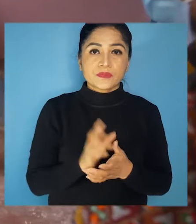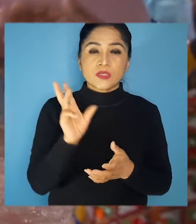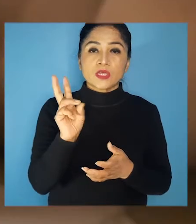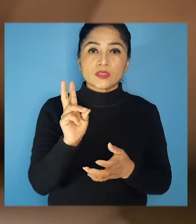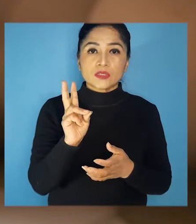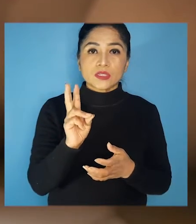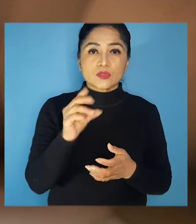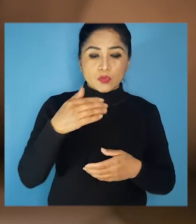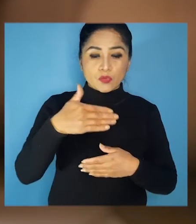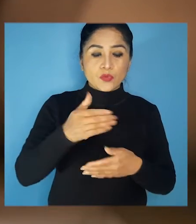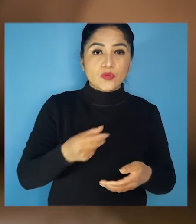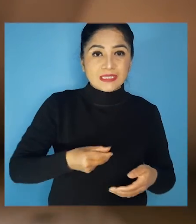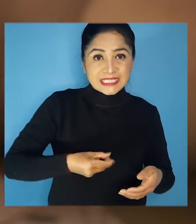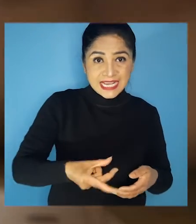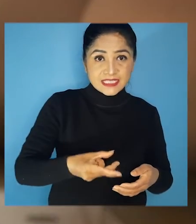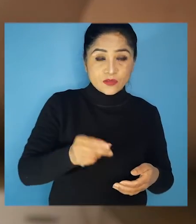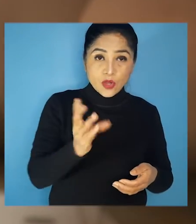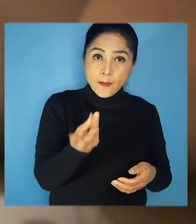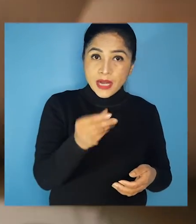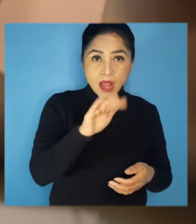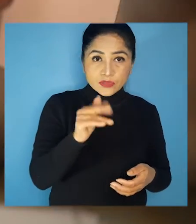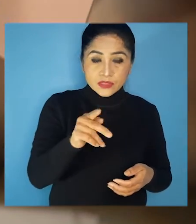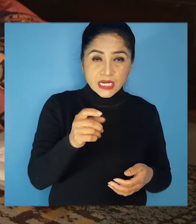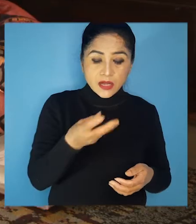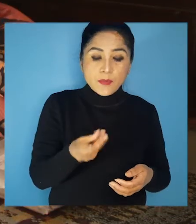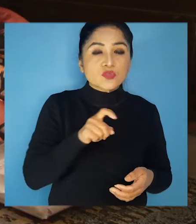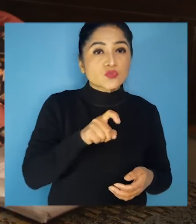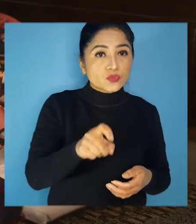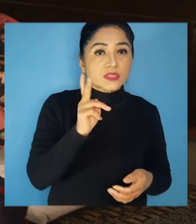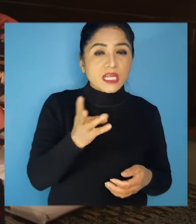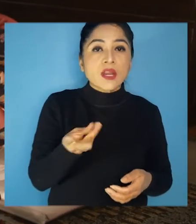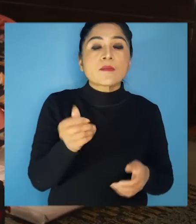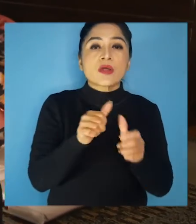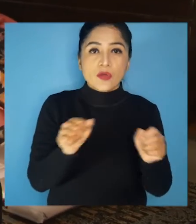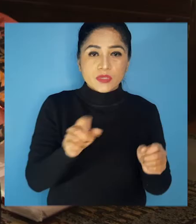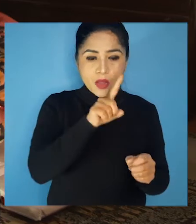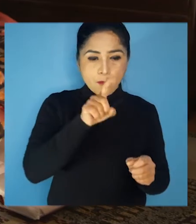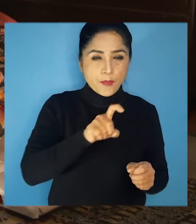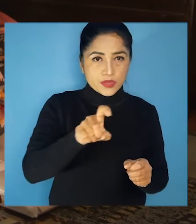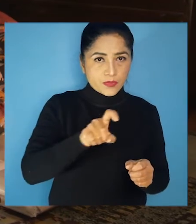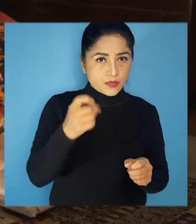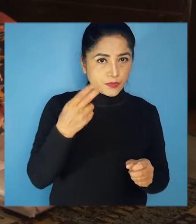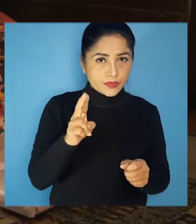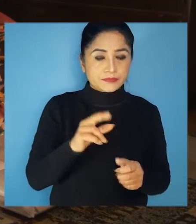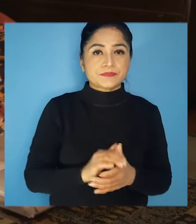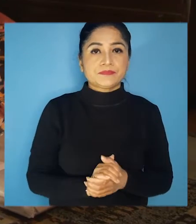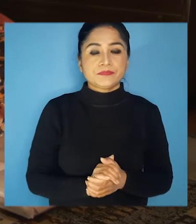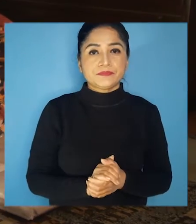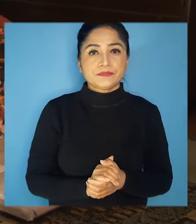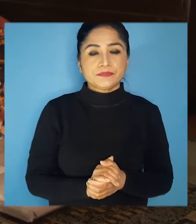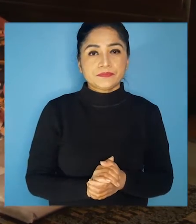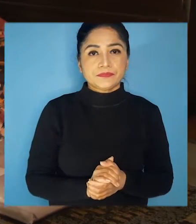तेस्रो थियो डाइस, डाइस फाल्दा आएको नम्बर उनीहरूलाई सोध्यौँ र त्यही नम्बर अनुसार प्रश्नहरू सोध्यौँ,